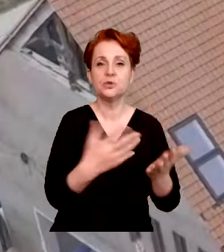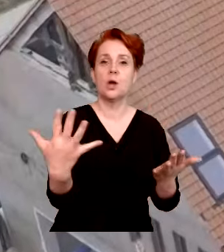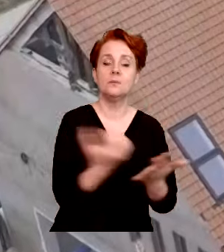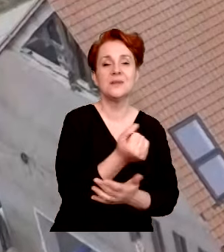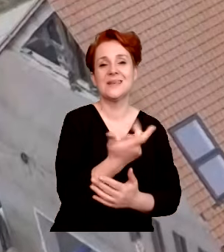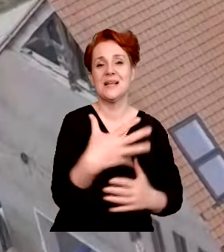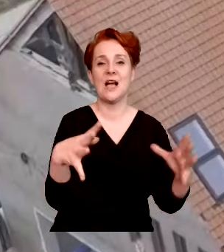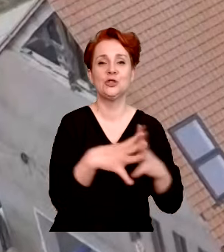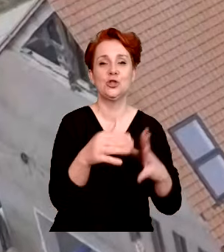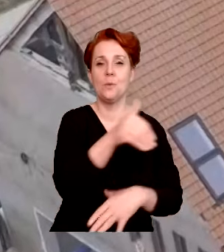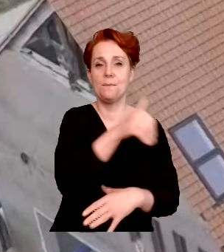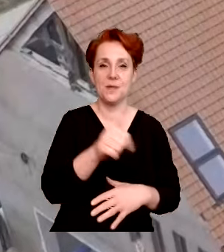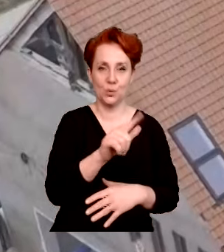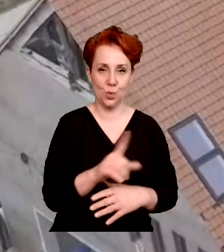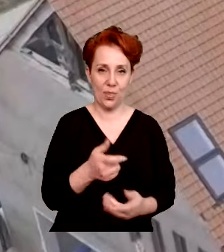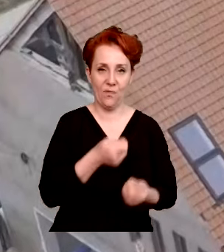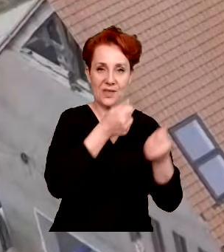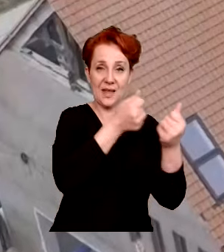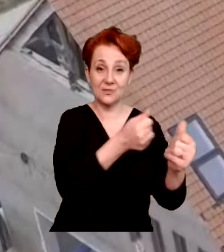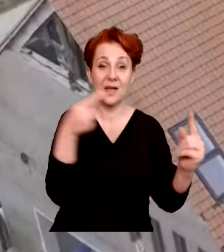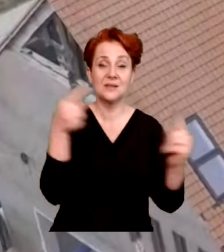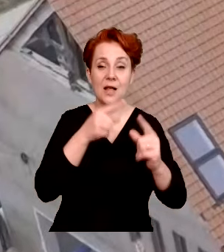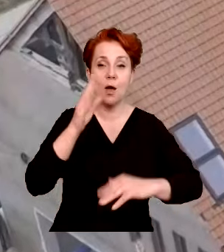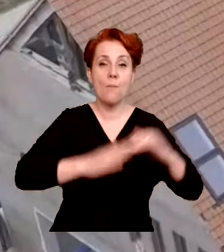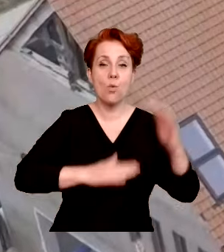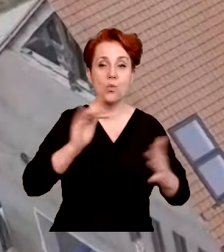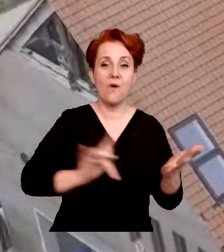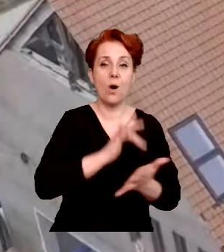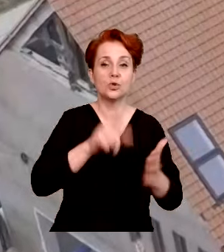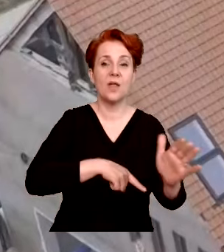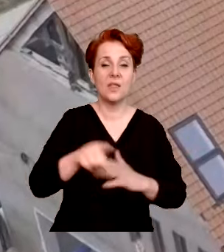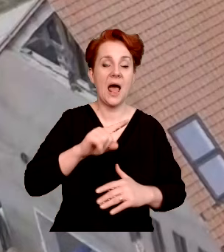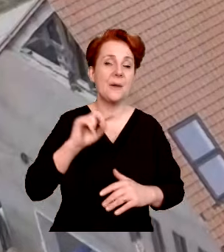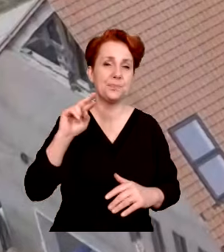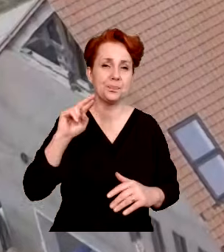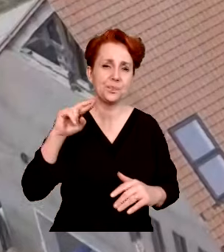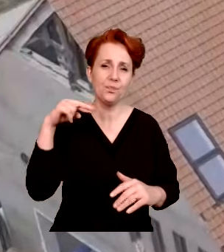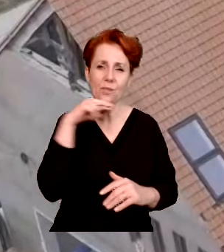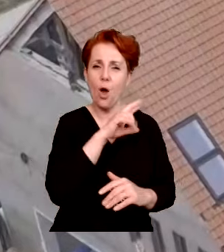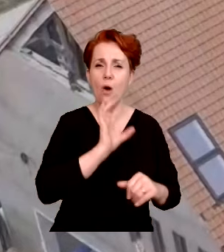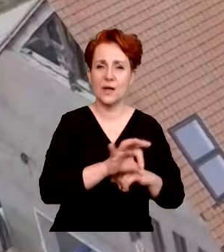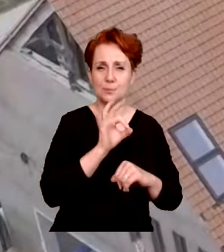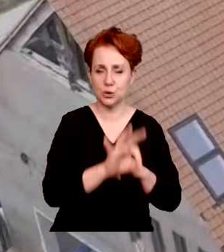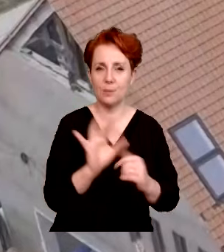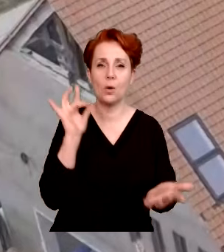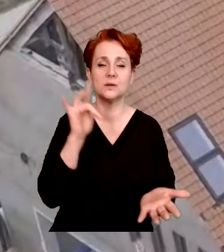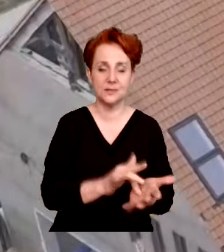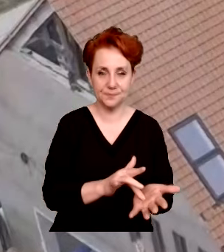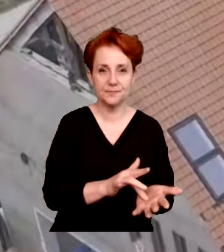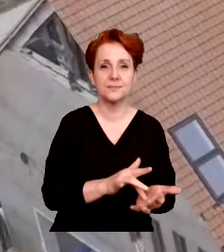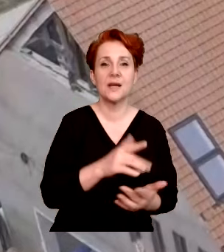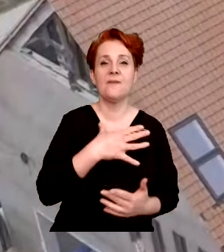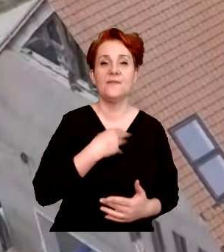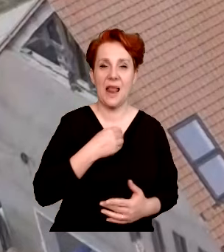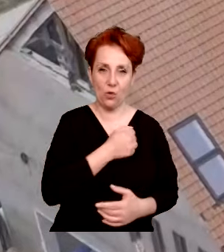milionów złotych dofinansowania na budowę ośrodka dla ofiar przemocy Archipelag na warszawskim Wilanowie. To